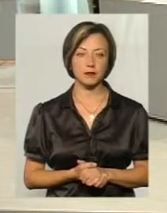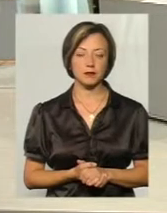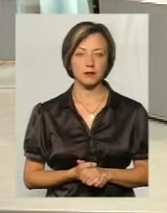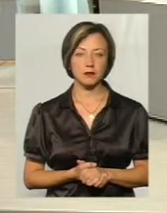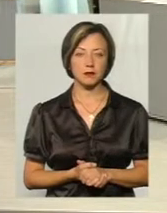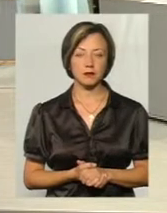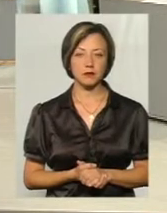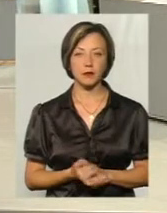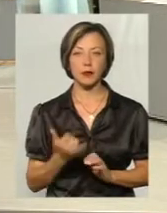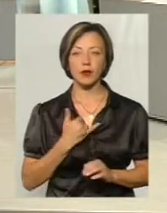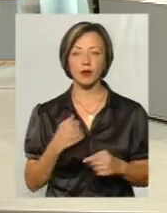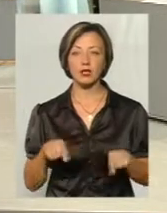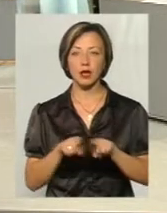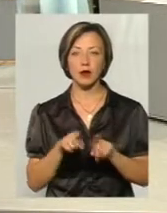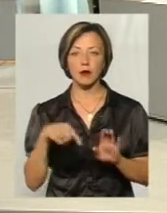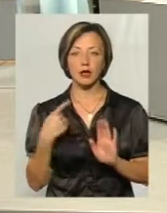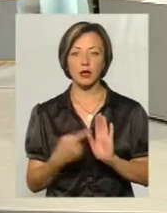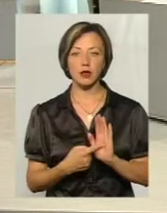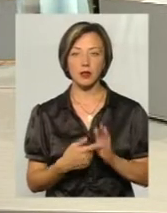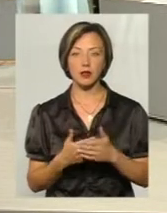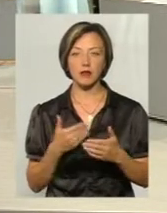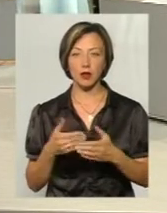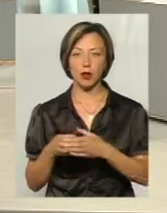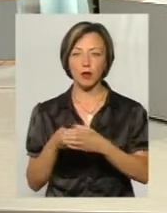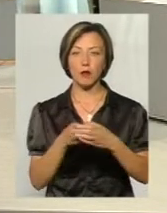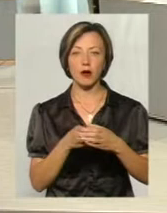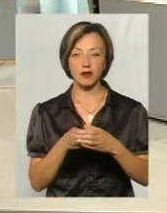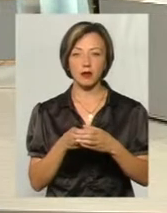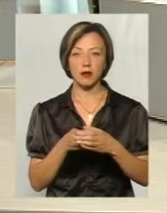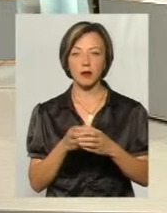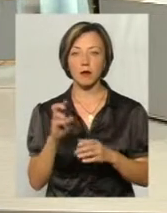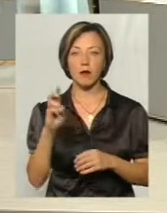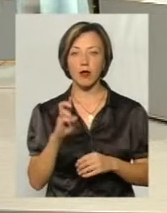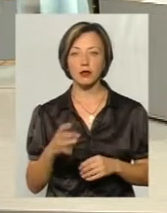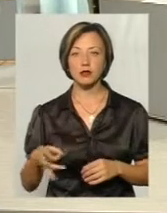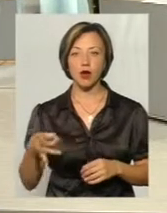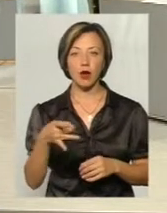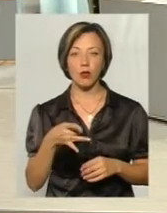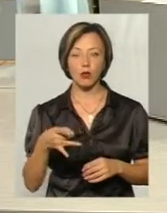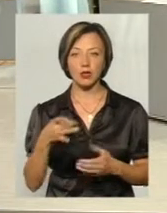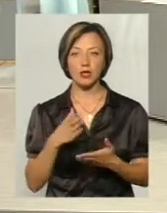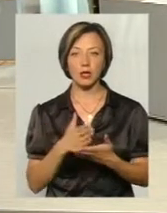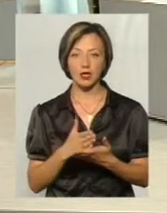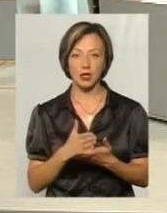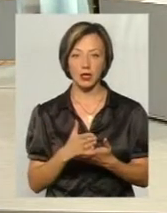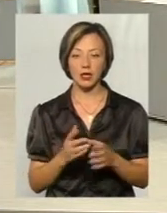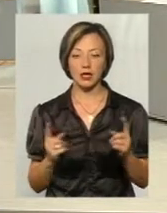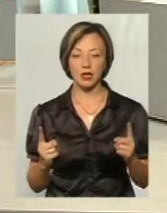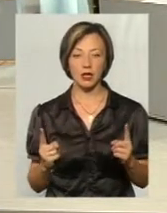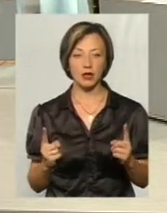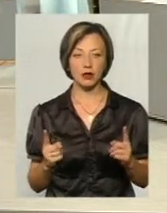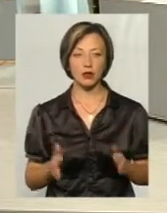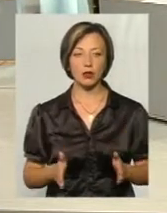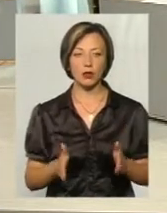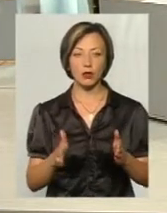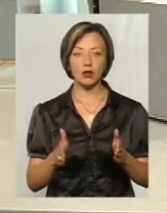Так. Значить, у нас таке питання від громади, від нас, Дивогірський район. Є даний відділянок дороги